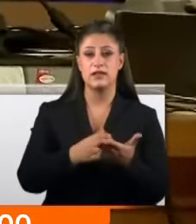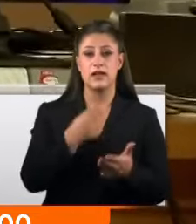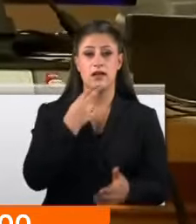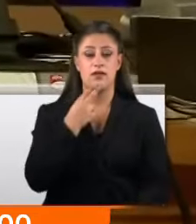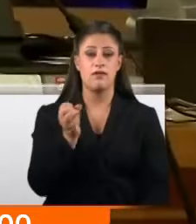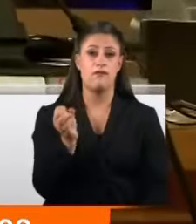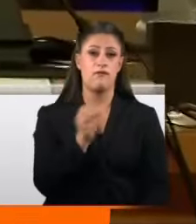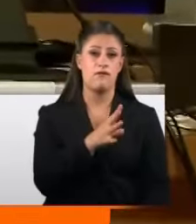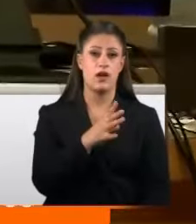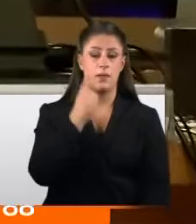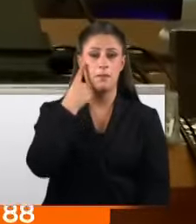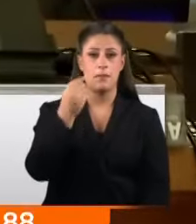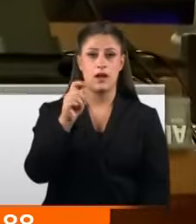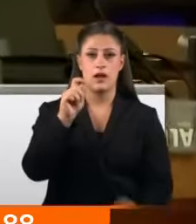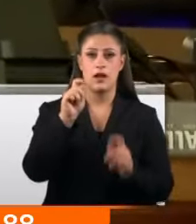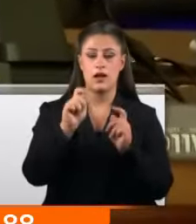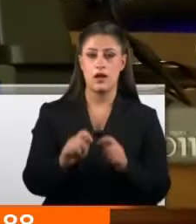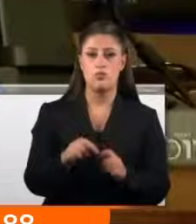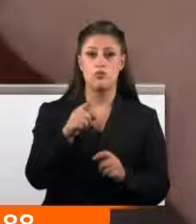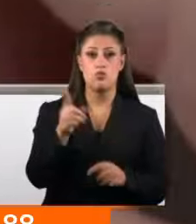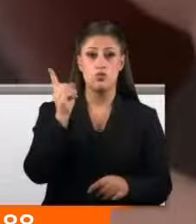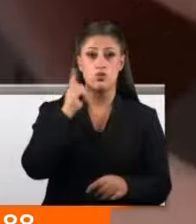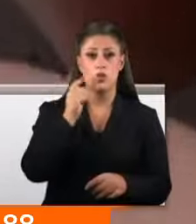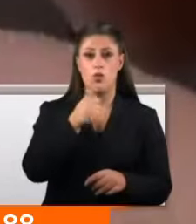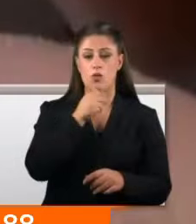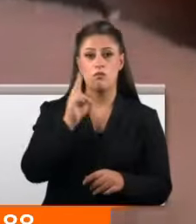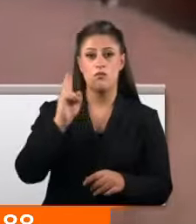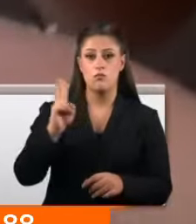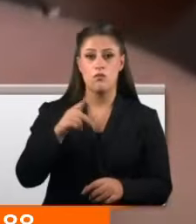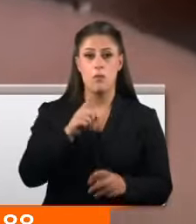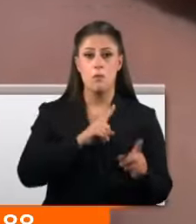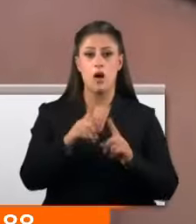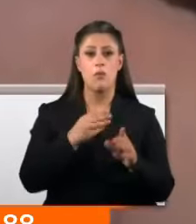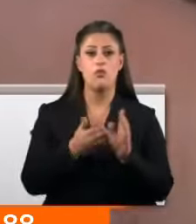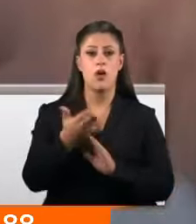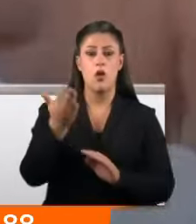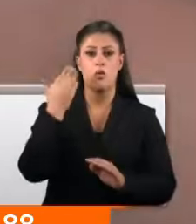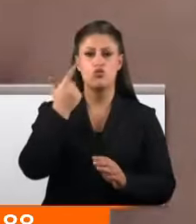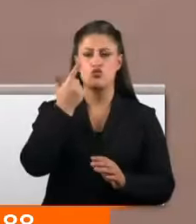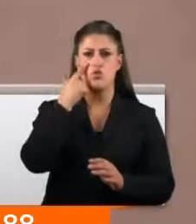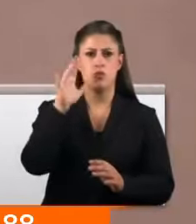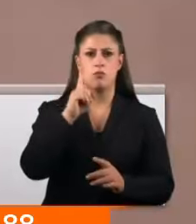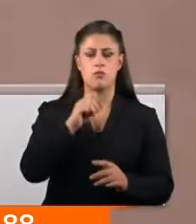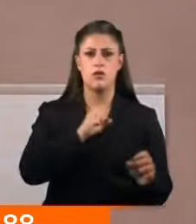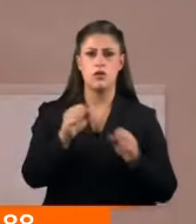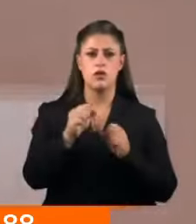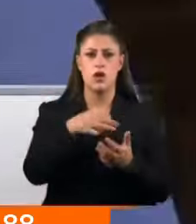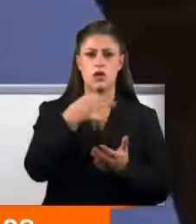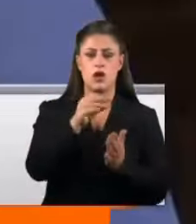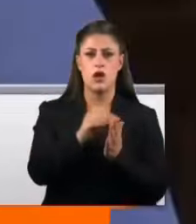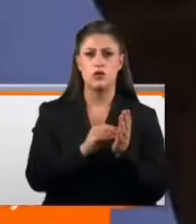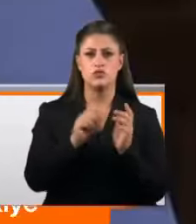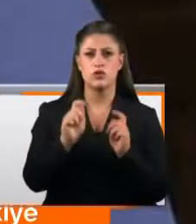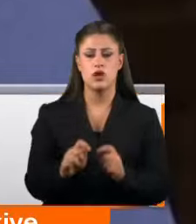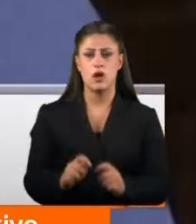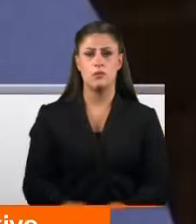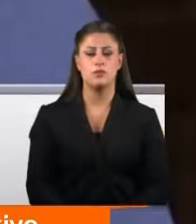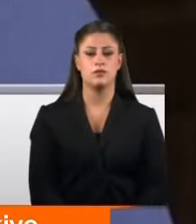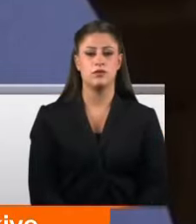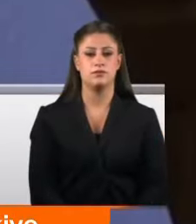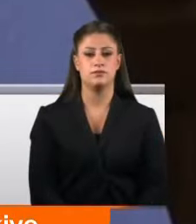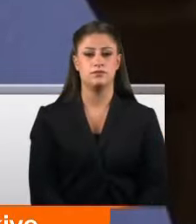yönünde görüş bildirildi. Bunu duyan eski eş mahkemeye daha önce görülmemiş bir itiraz dilekçesi verdi. Davacının